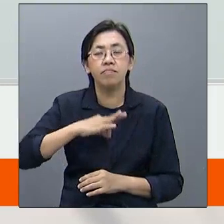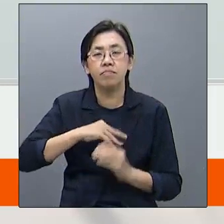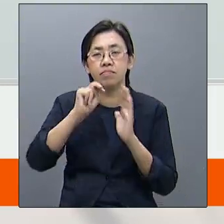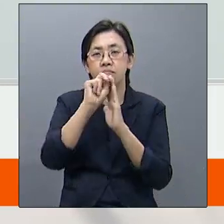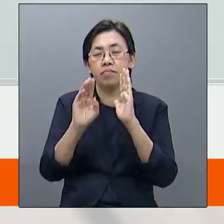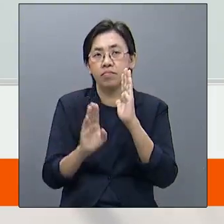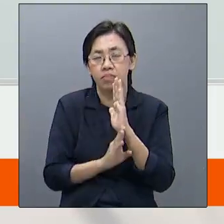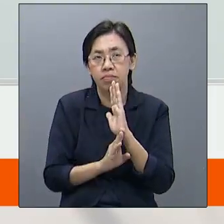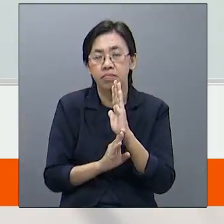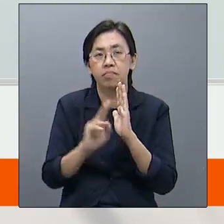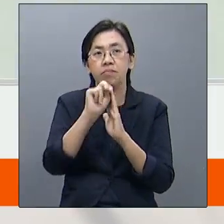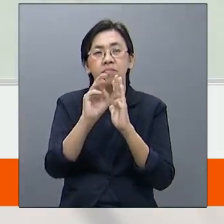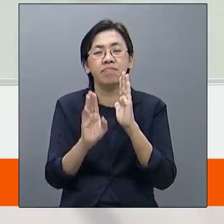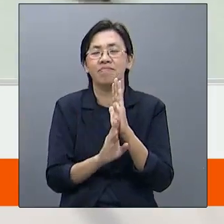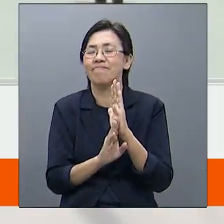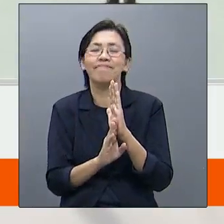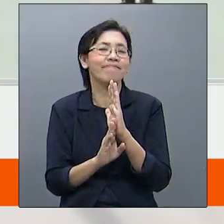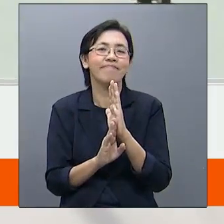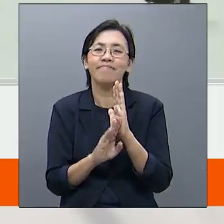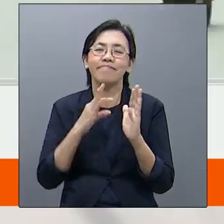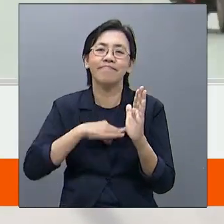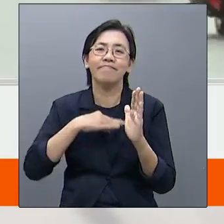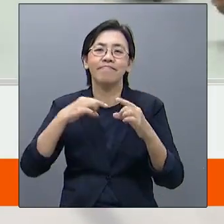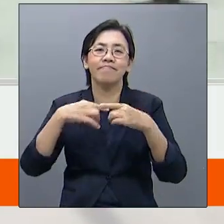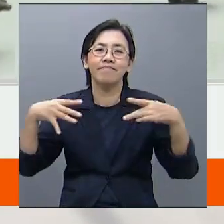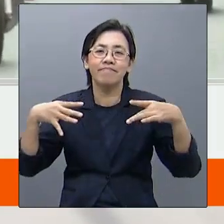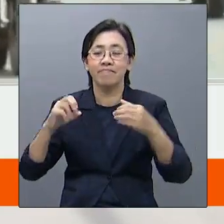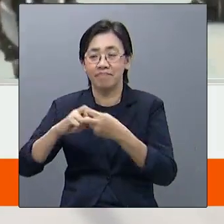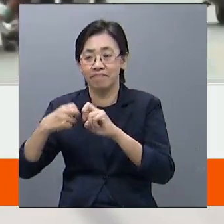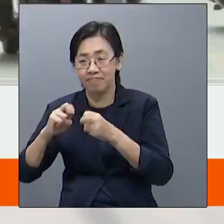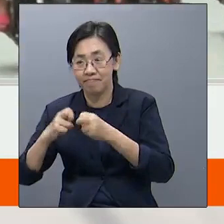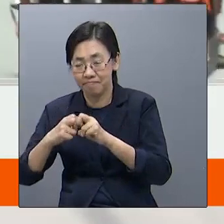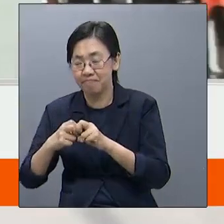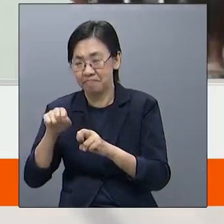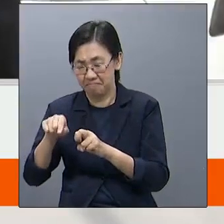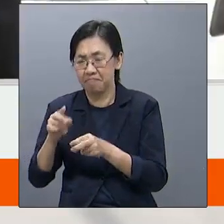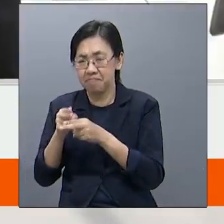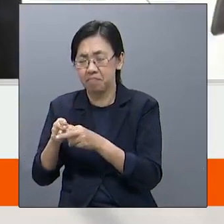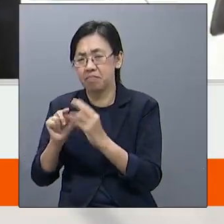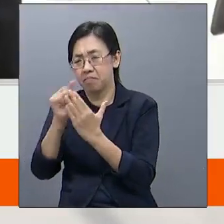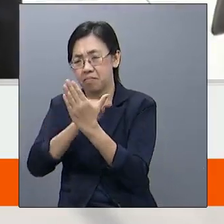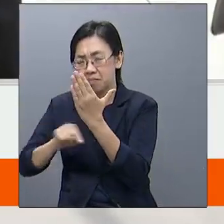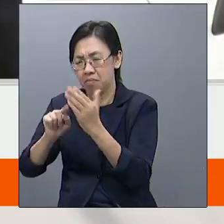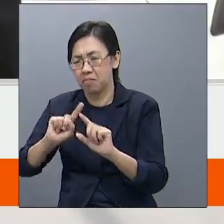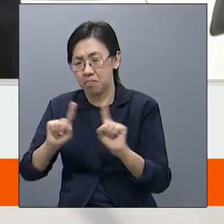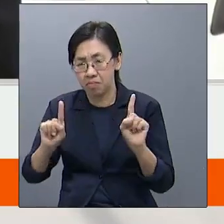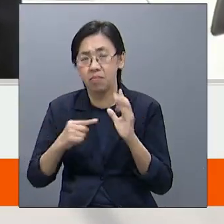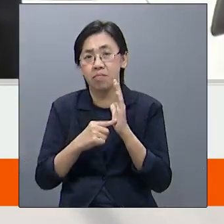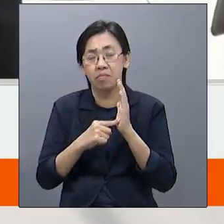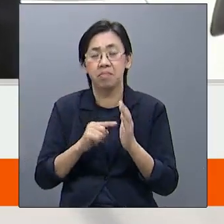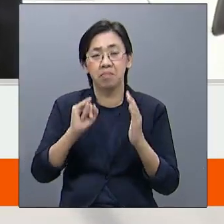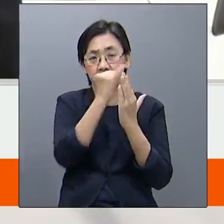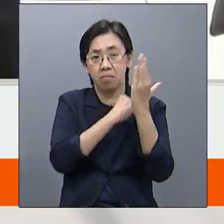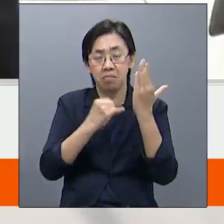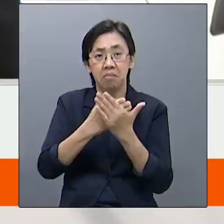anเชนจัหวดที่เศรษกิจ